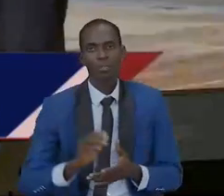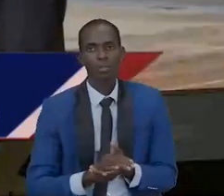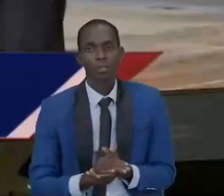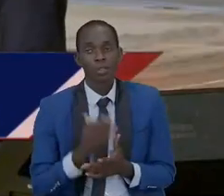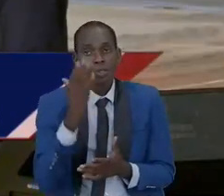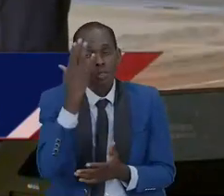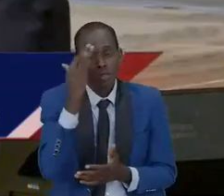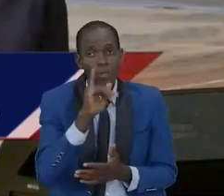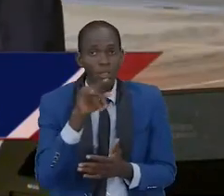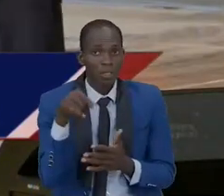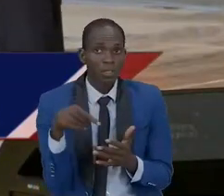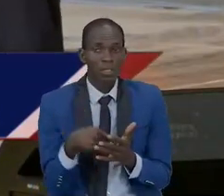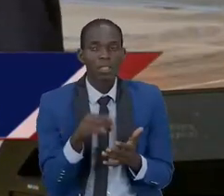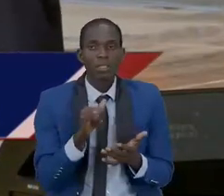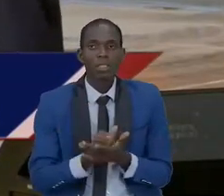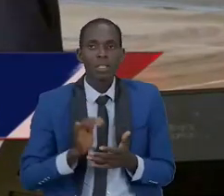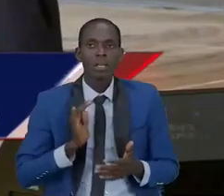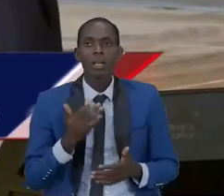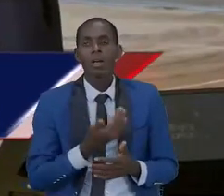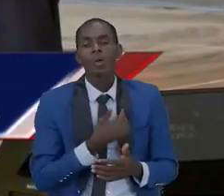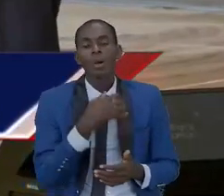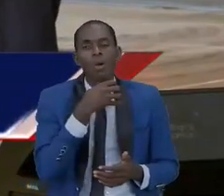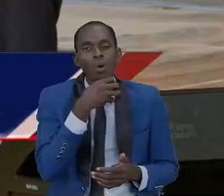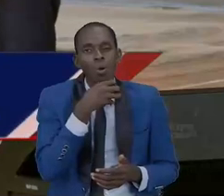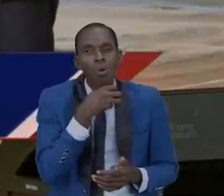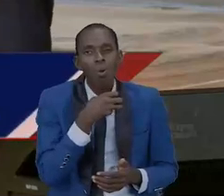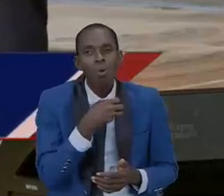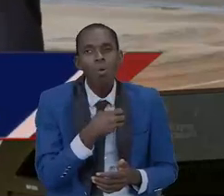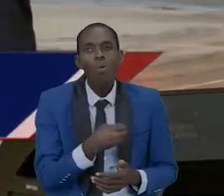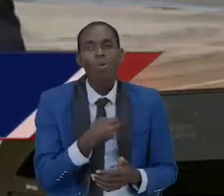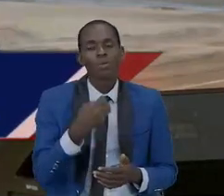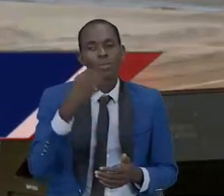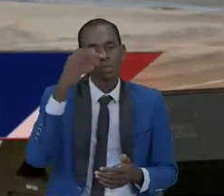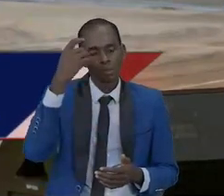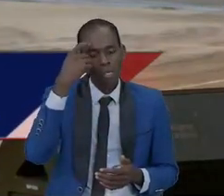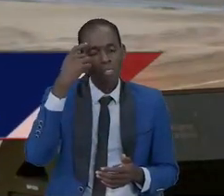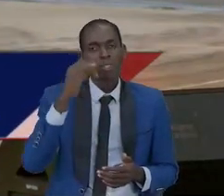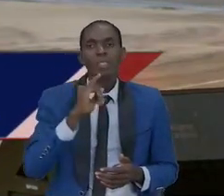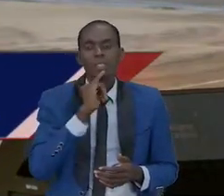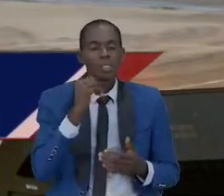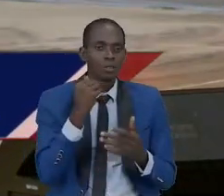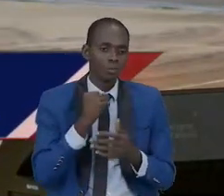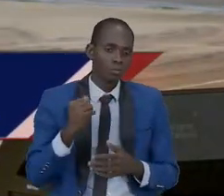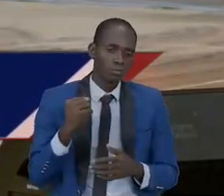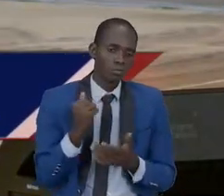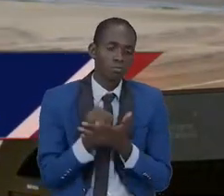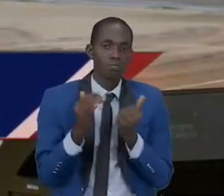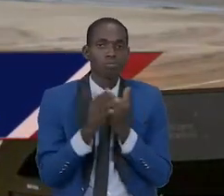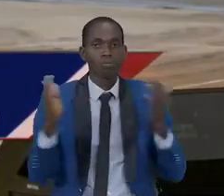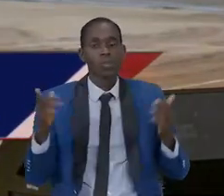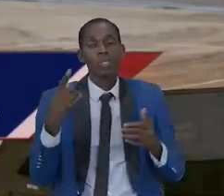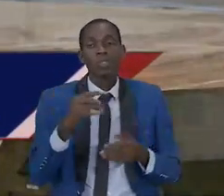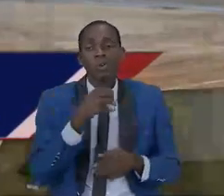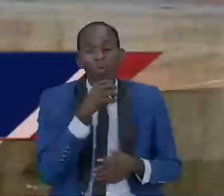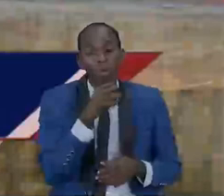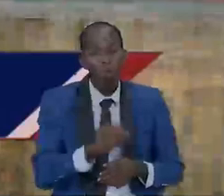romain chapitre 6 verset donc sachant donc que notre vieille